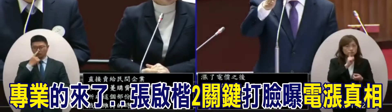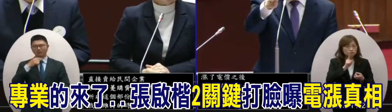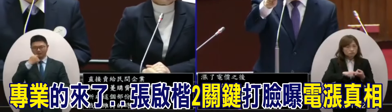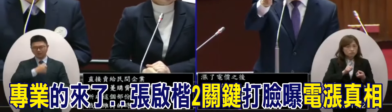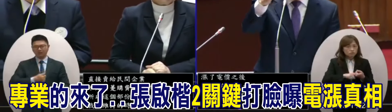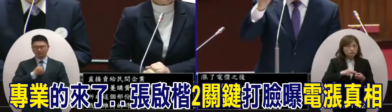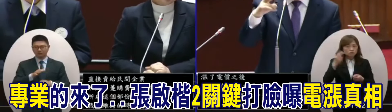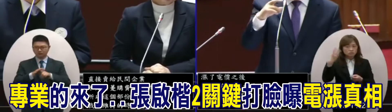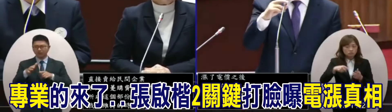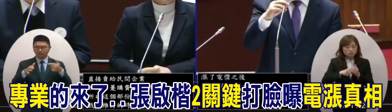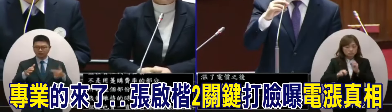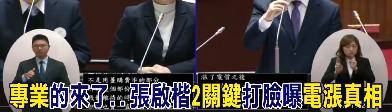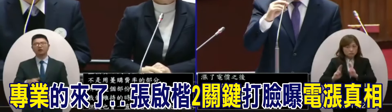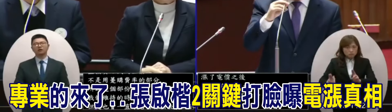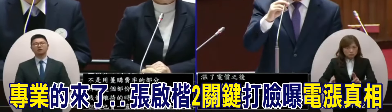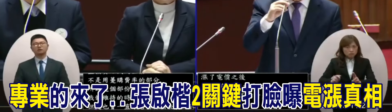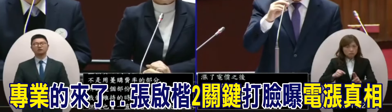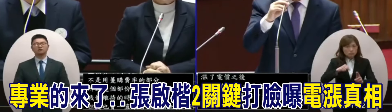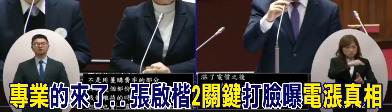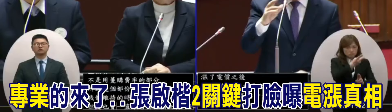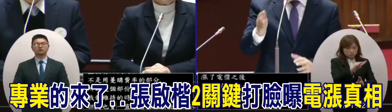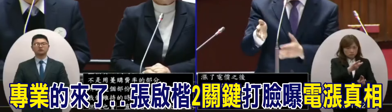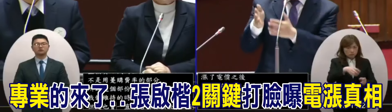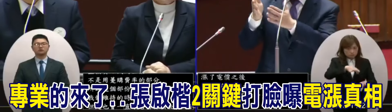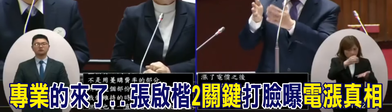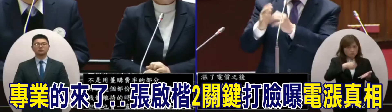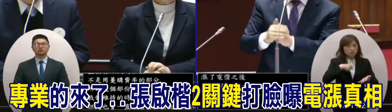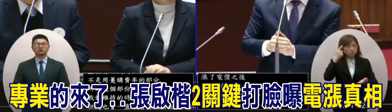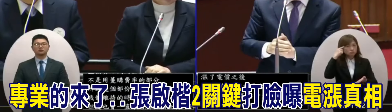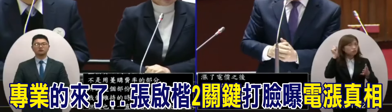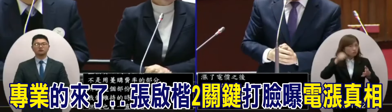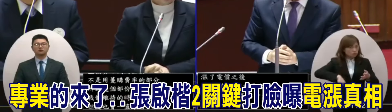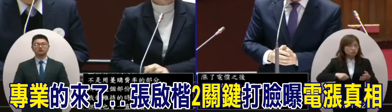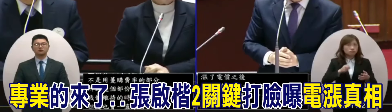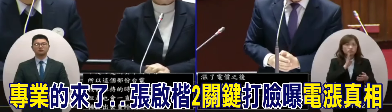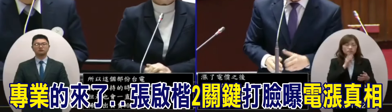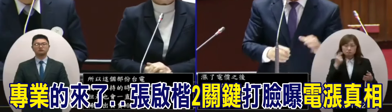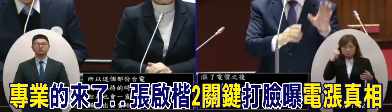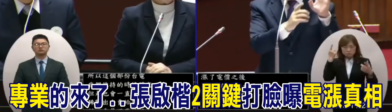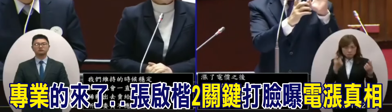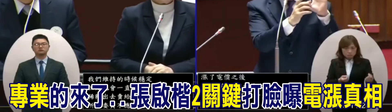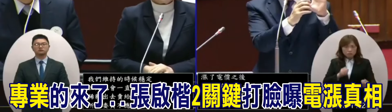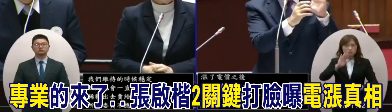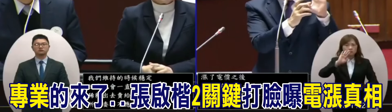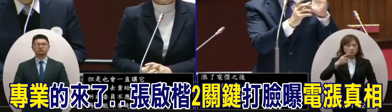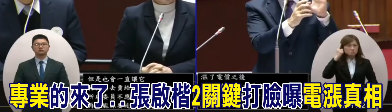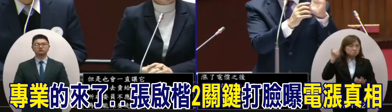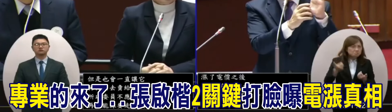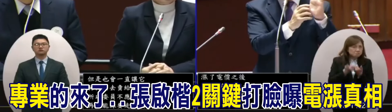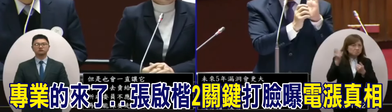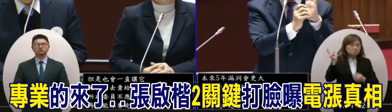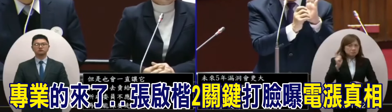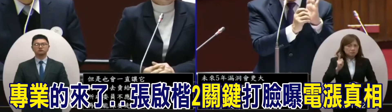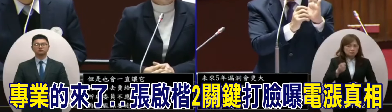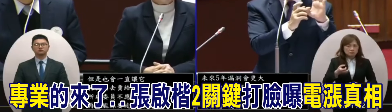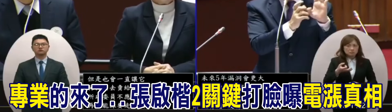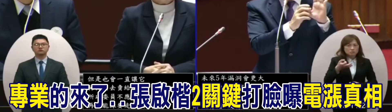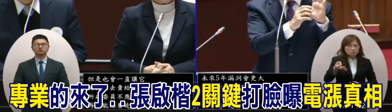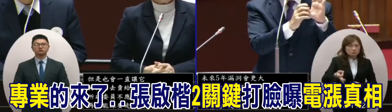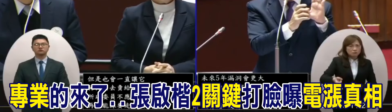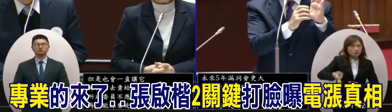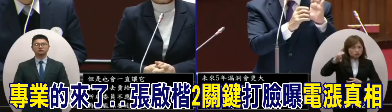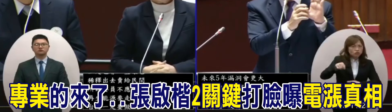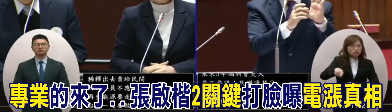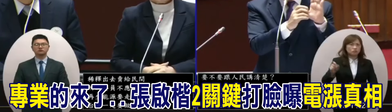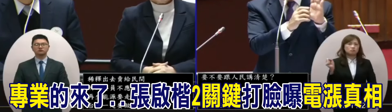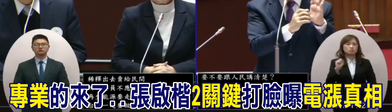再生能源，院长跟部长讲，我完全赞成，我们是支持再生能源，可是我们反对买太贵，给太多钱，特别是在台